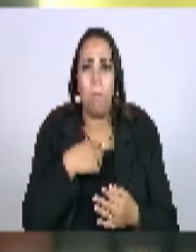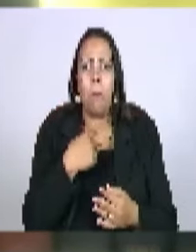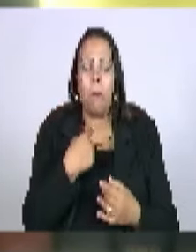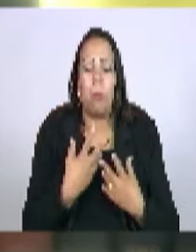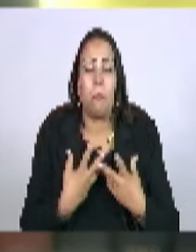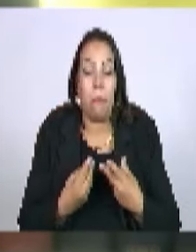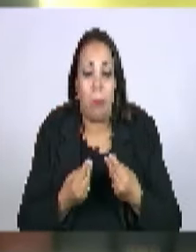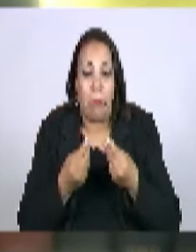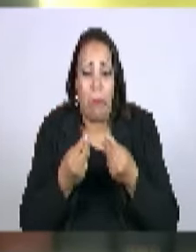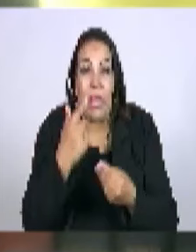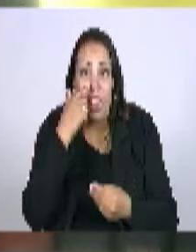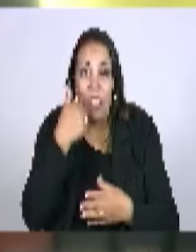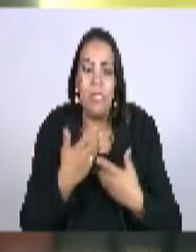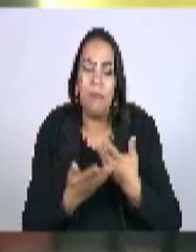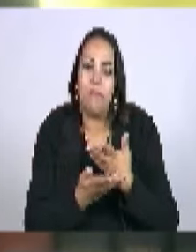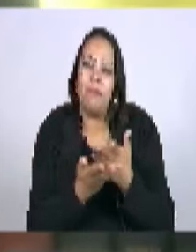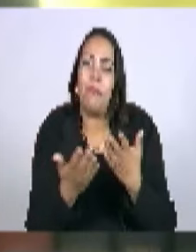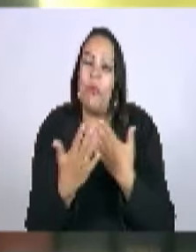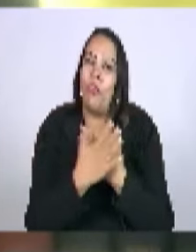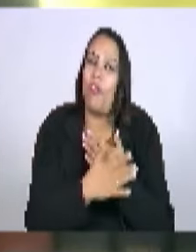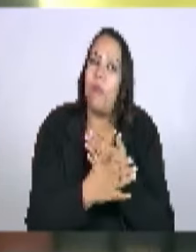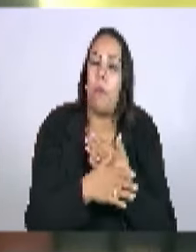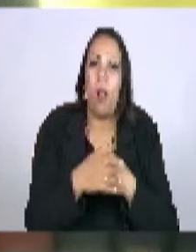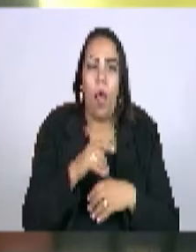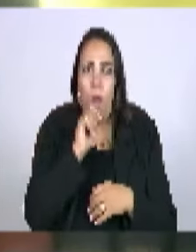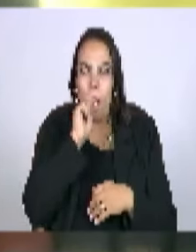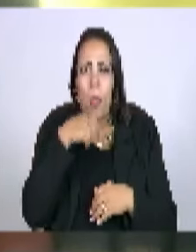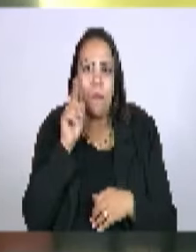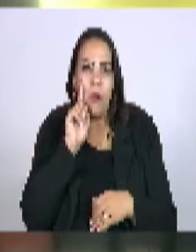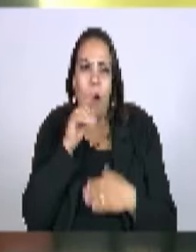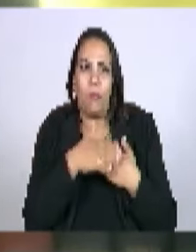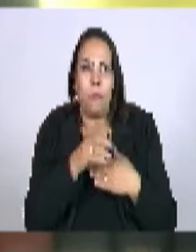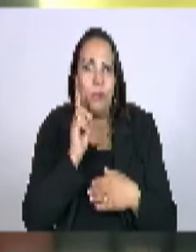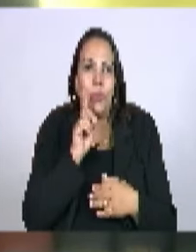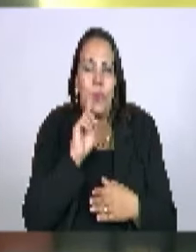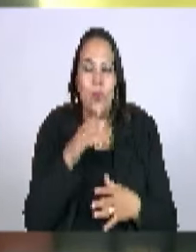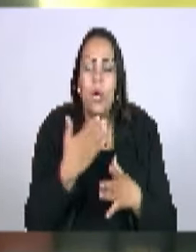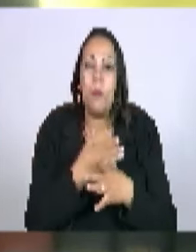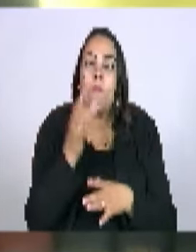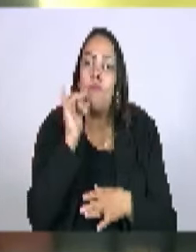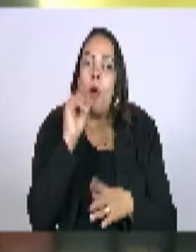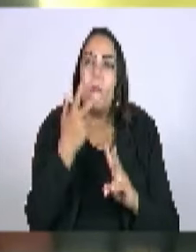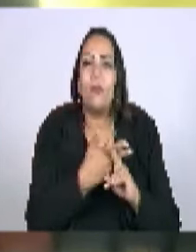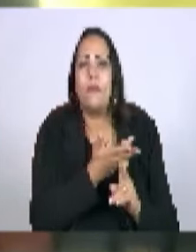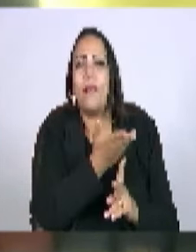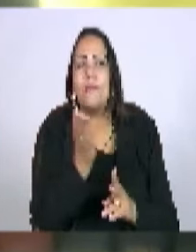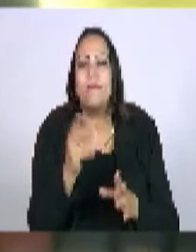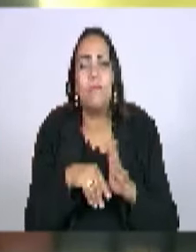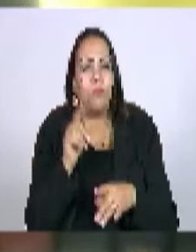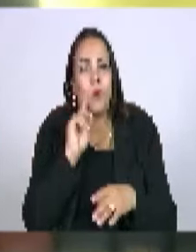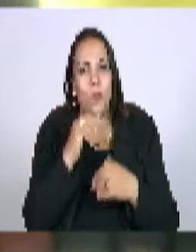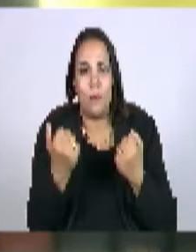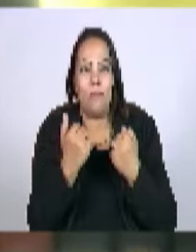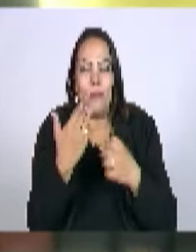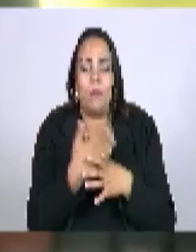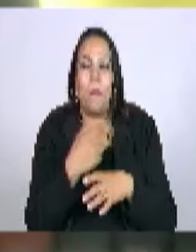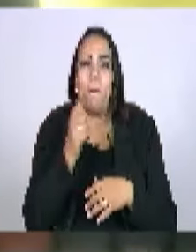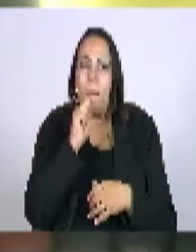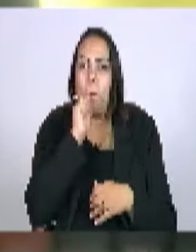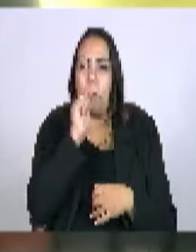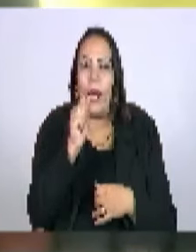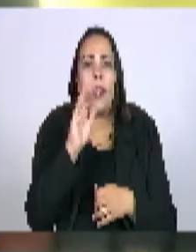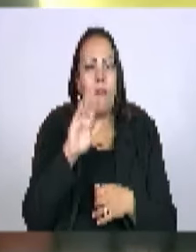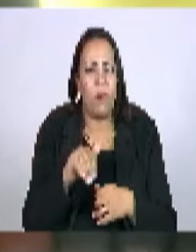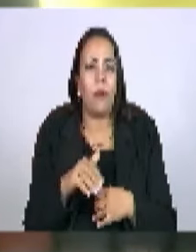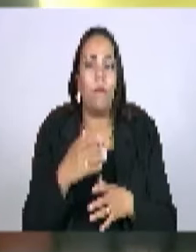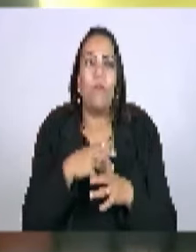واحد للي حواليه ولاهتمام كمان اللي واحد ممكن يديه للناس اللي حواليه فالبخيل